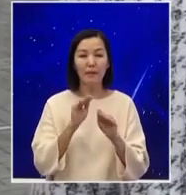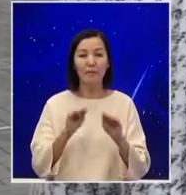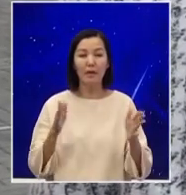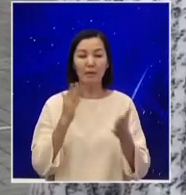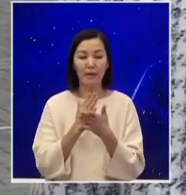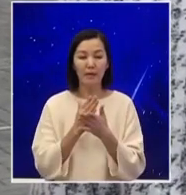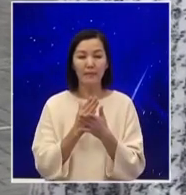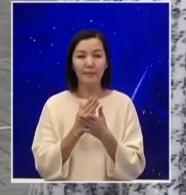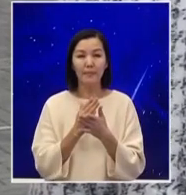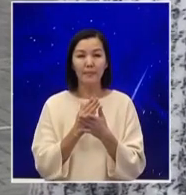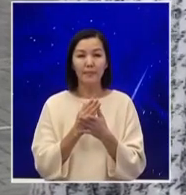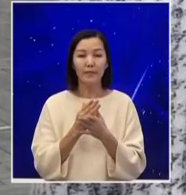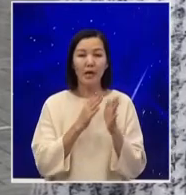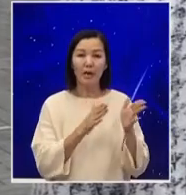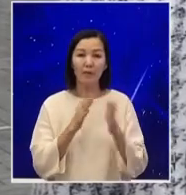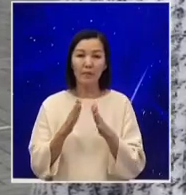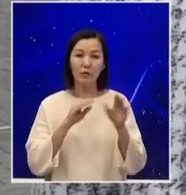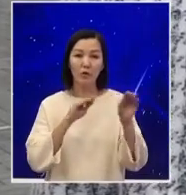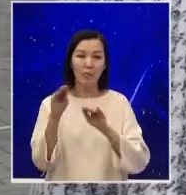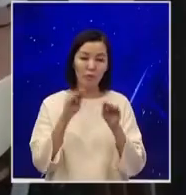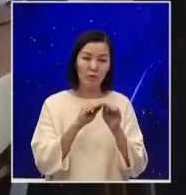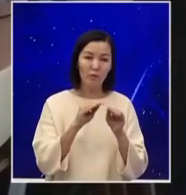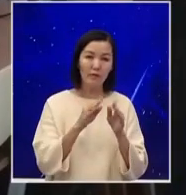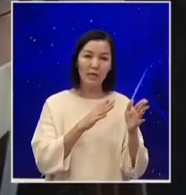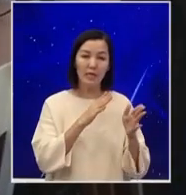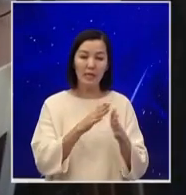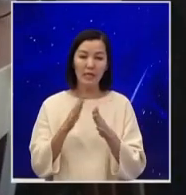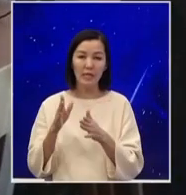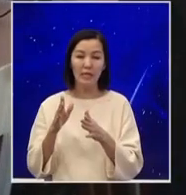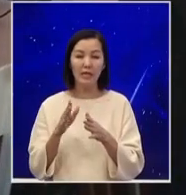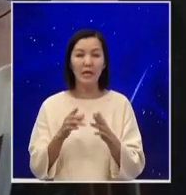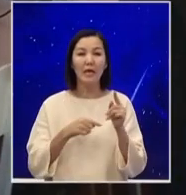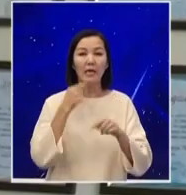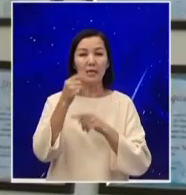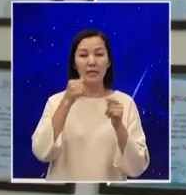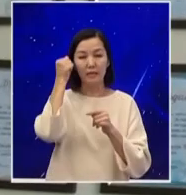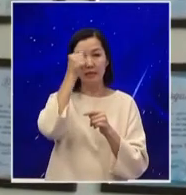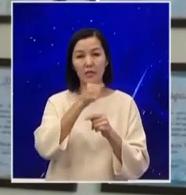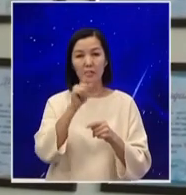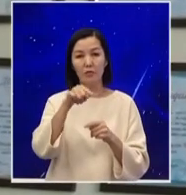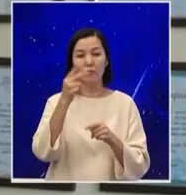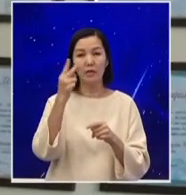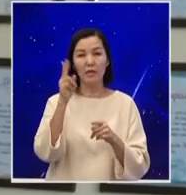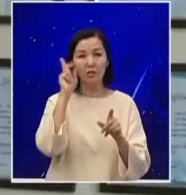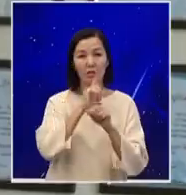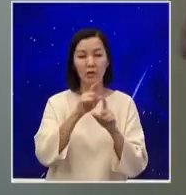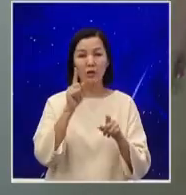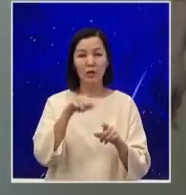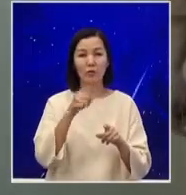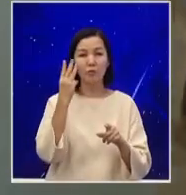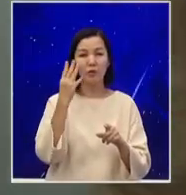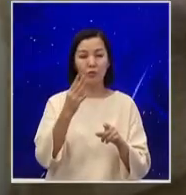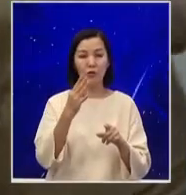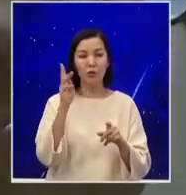оқушымыз бар, сол жерде абаттандыру жұмысы болды. Айта кетерлігі, келесі жылы қаладағы нөмірі 2-ші гимназия мен нөмірі